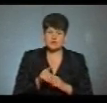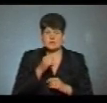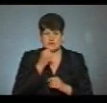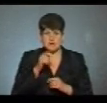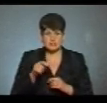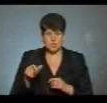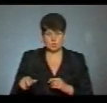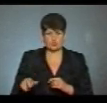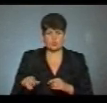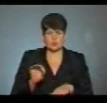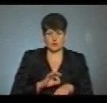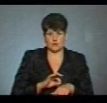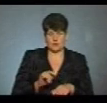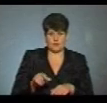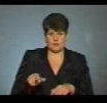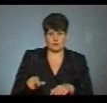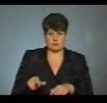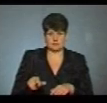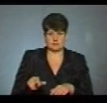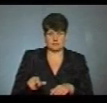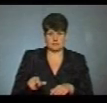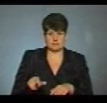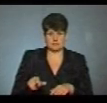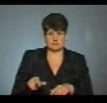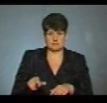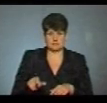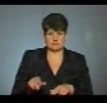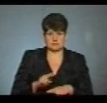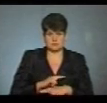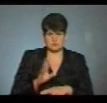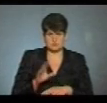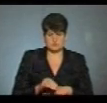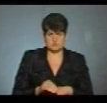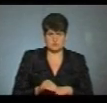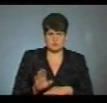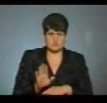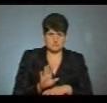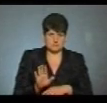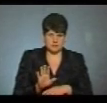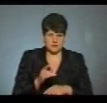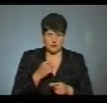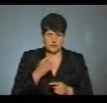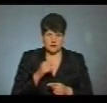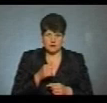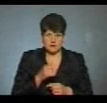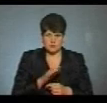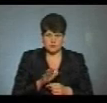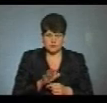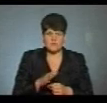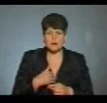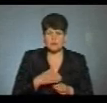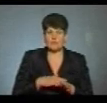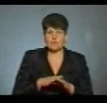люди і люди з хворобами приречені? Ой, я би не став так говорити. Ну, по-перше, я